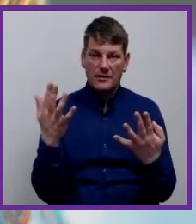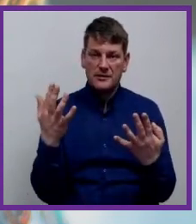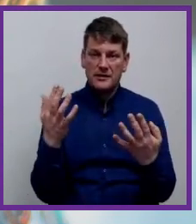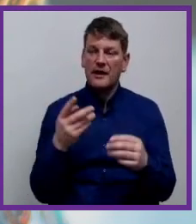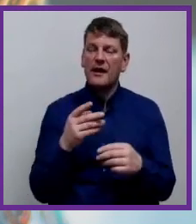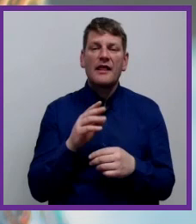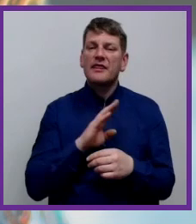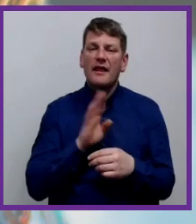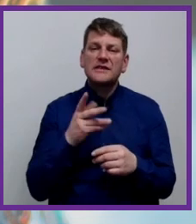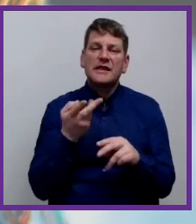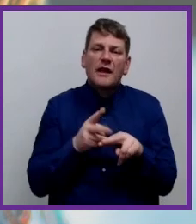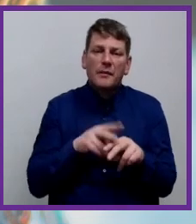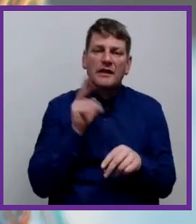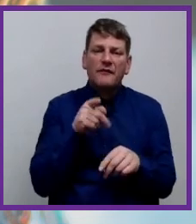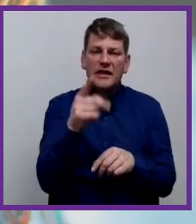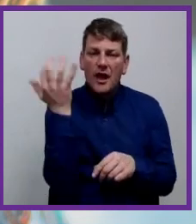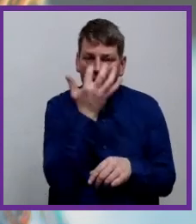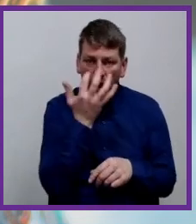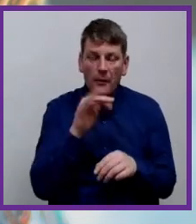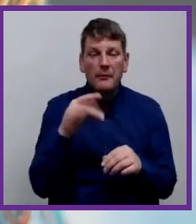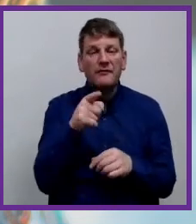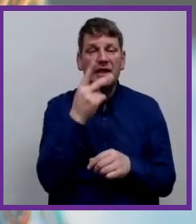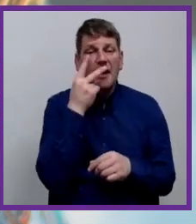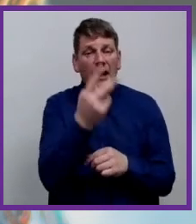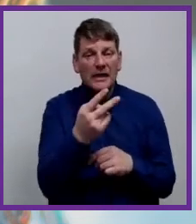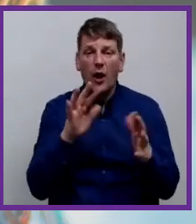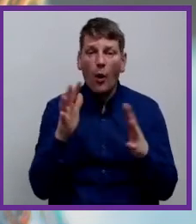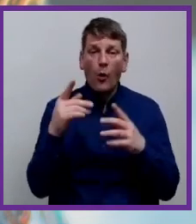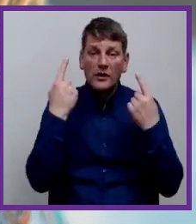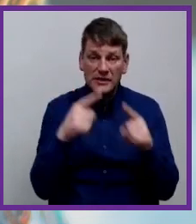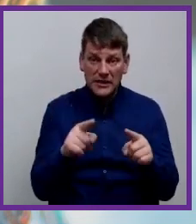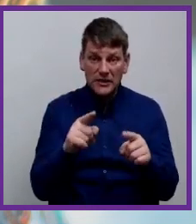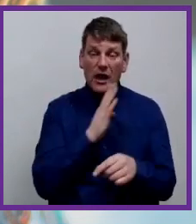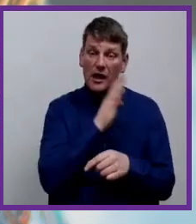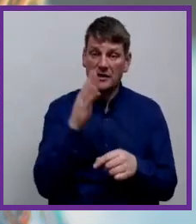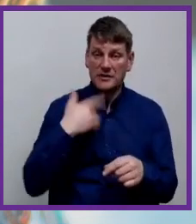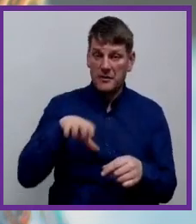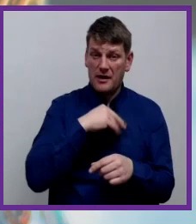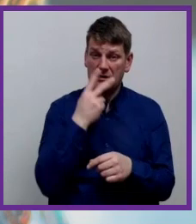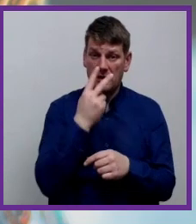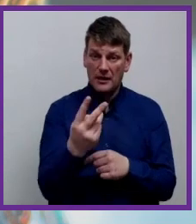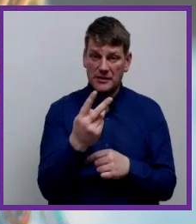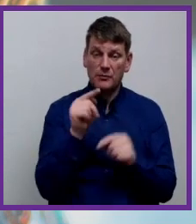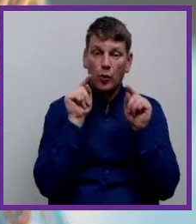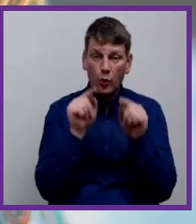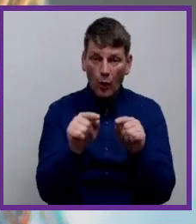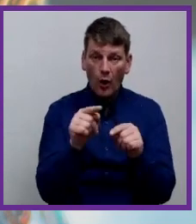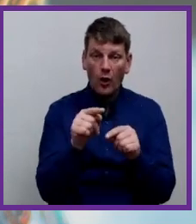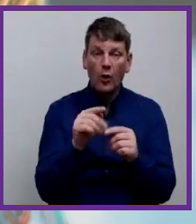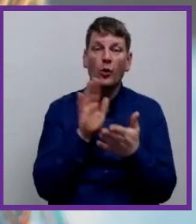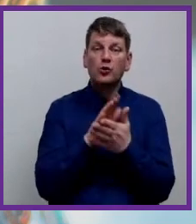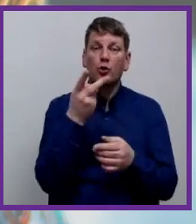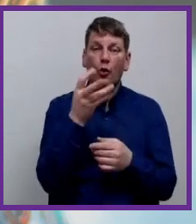tāpēc, ka viņi ir akli, bet tāpēc, ka viņi redz kaut ko citu. Jo katrs mēs redzam to, uz ko mēs